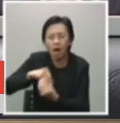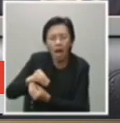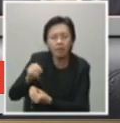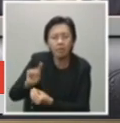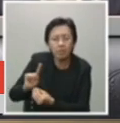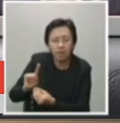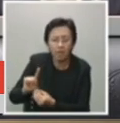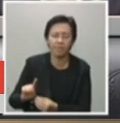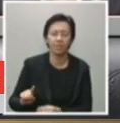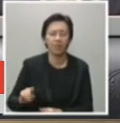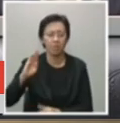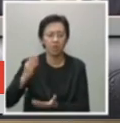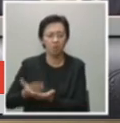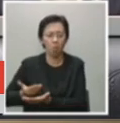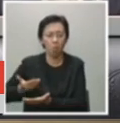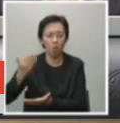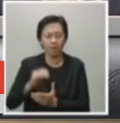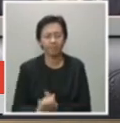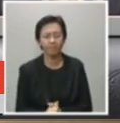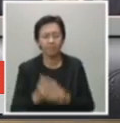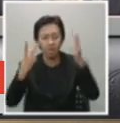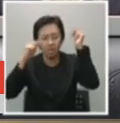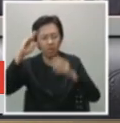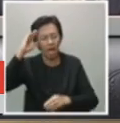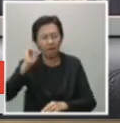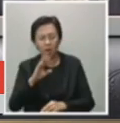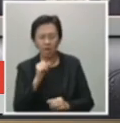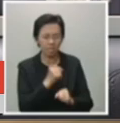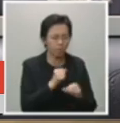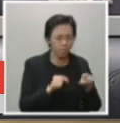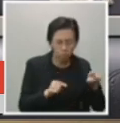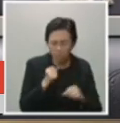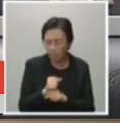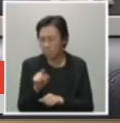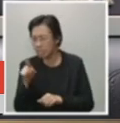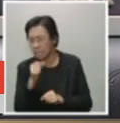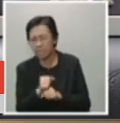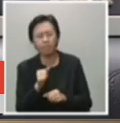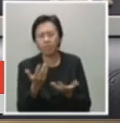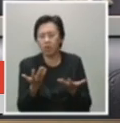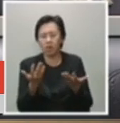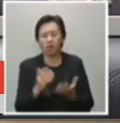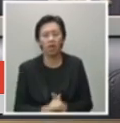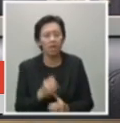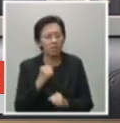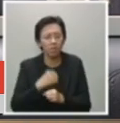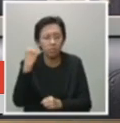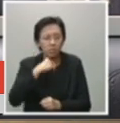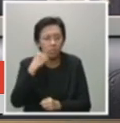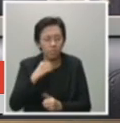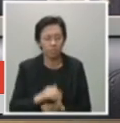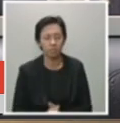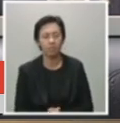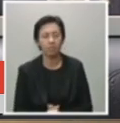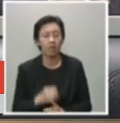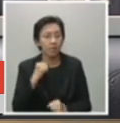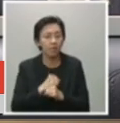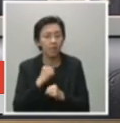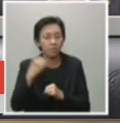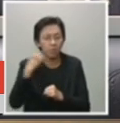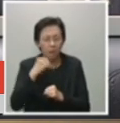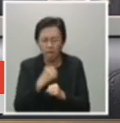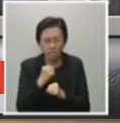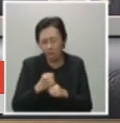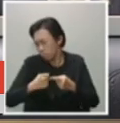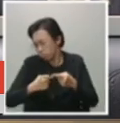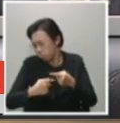อชาวันนี้ท่านลุกขึ้นมาค่ะบอกว่าท่านทำนู่นท่านทำนี่ท่านทำนั่นท่านทำทุกอย่างท่านทำเยอะ